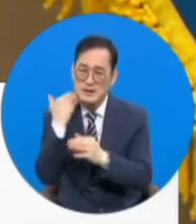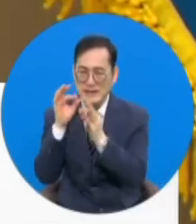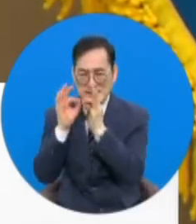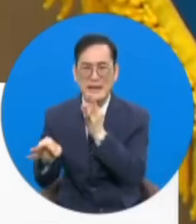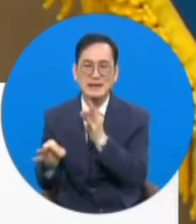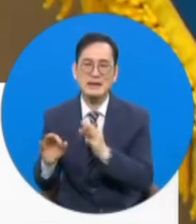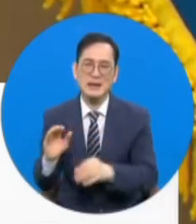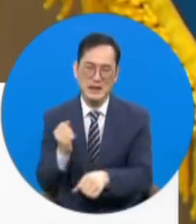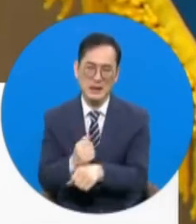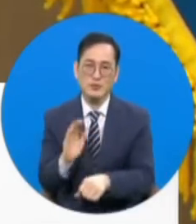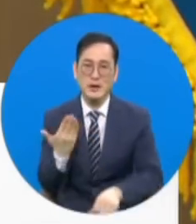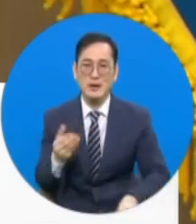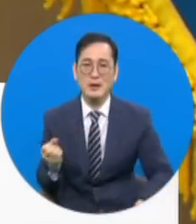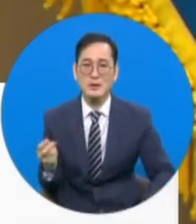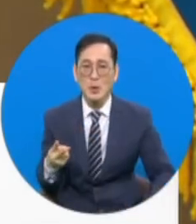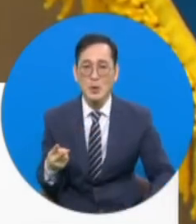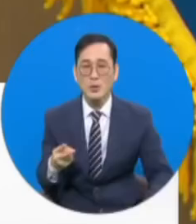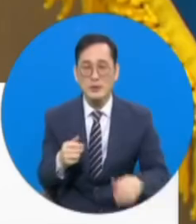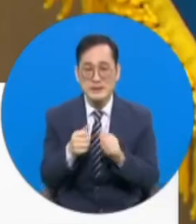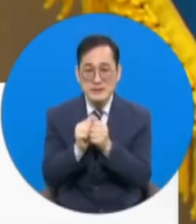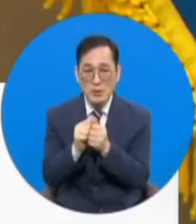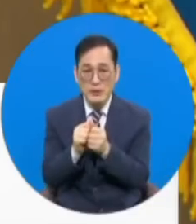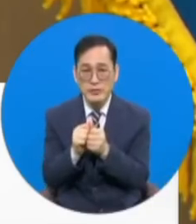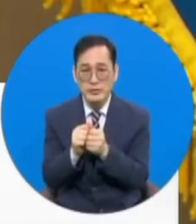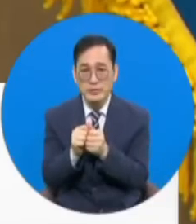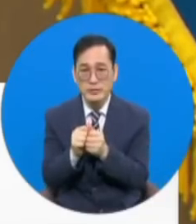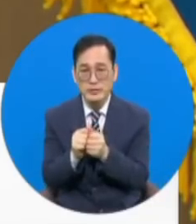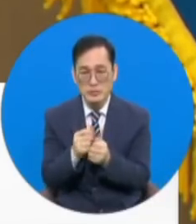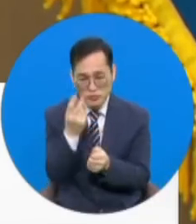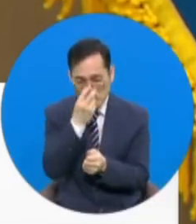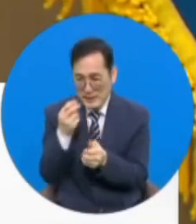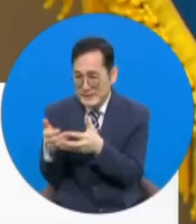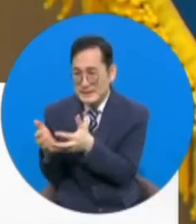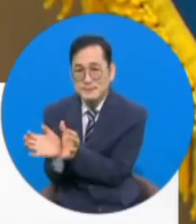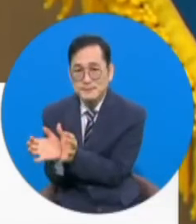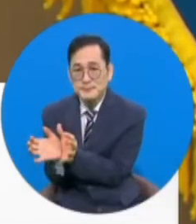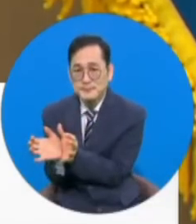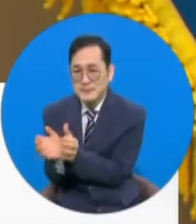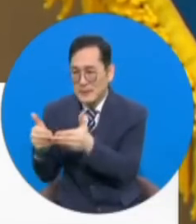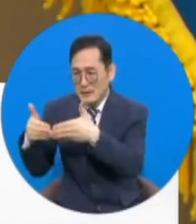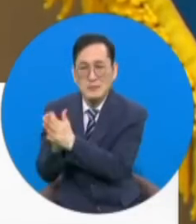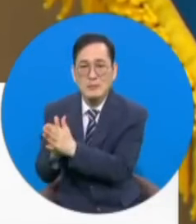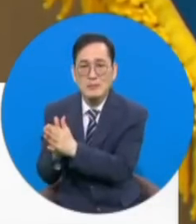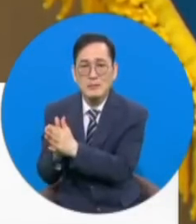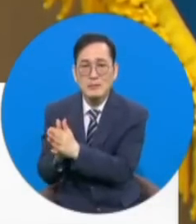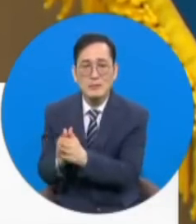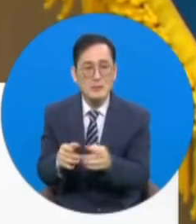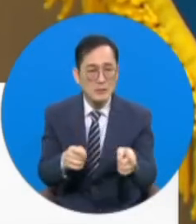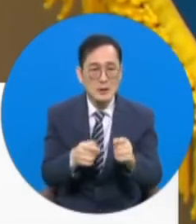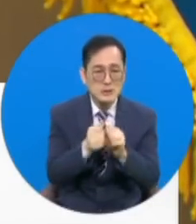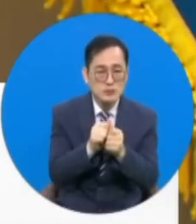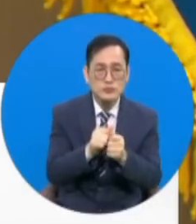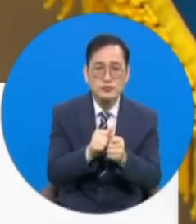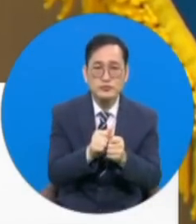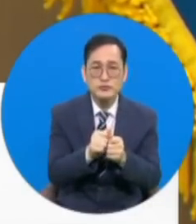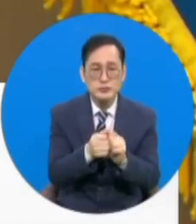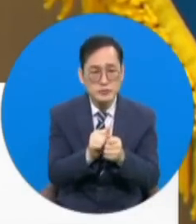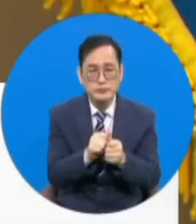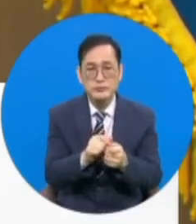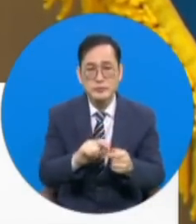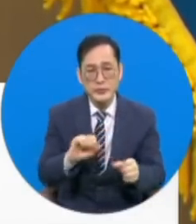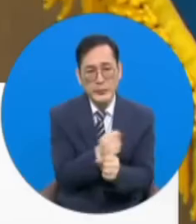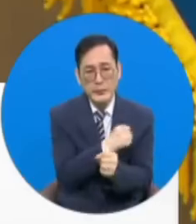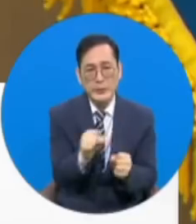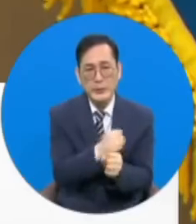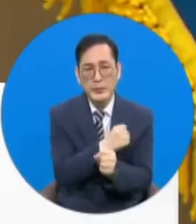증권 합수단 해체로 상징되는 금융시장 반칙 행위 감시체계의 무력화는 이러한